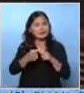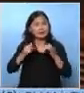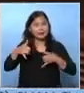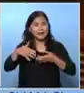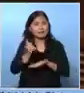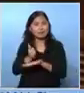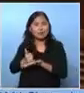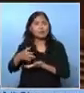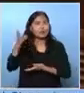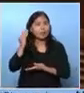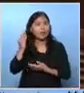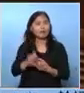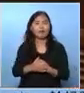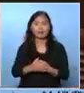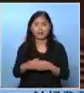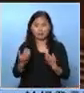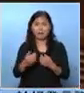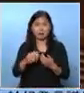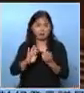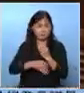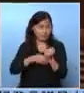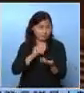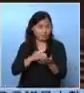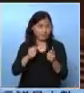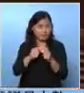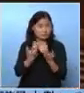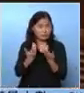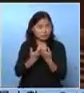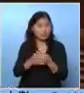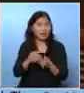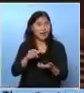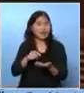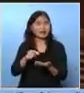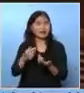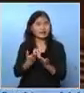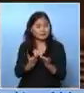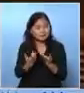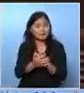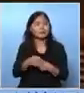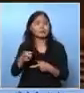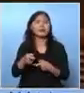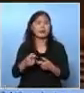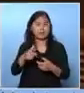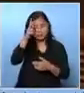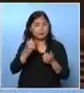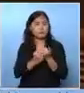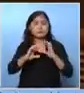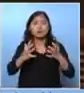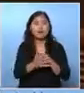當然點算法定人數，另一個目的就係等你班保皇黨走上走落啦，呢個係梗噶啦。啊！